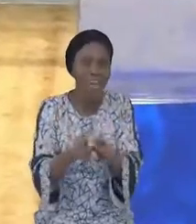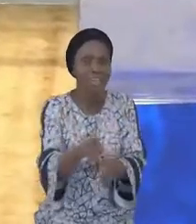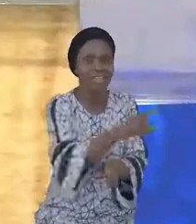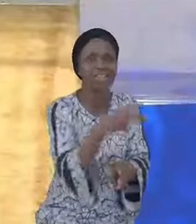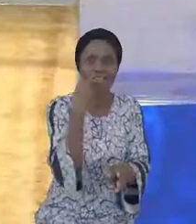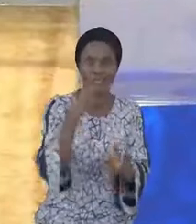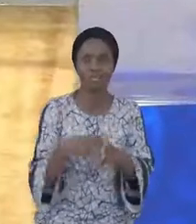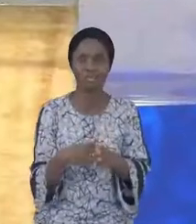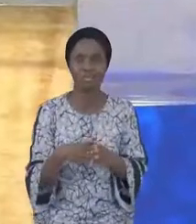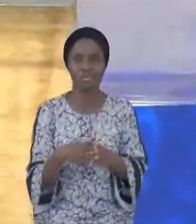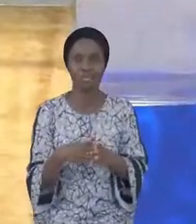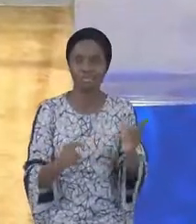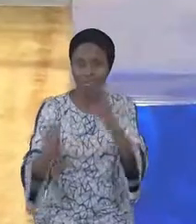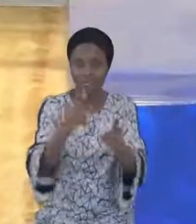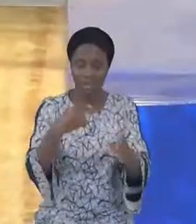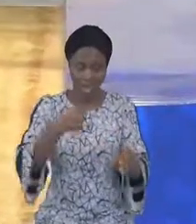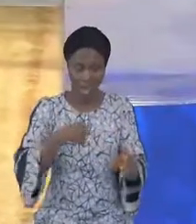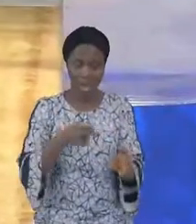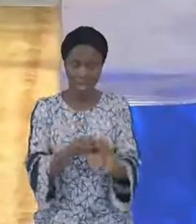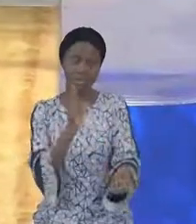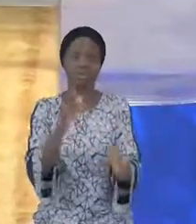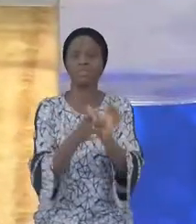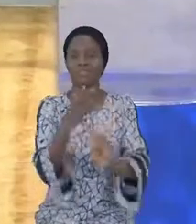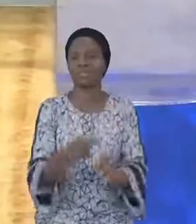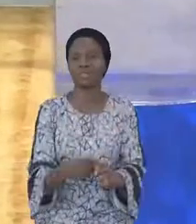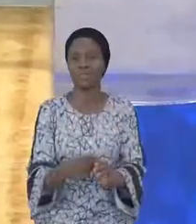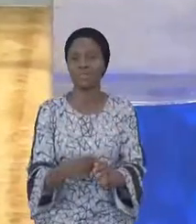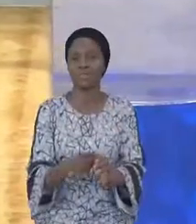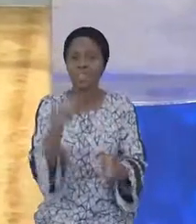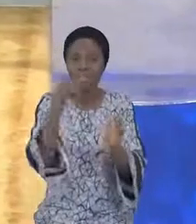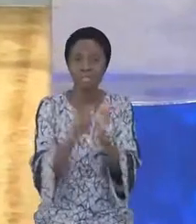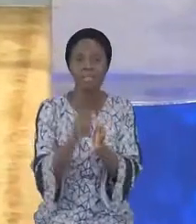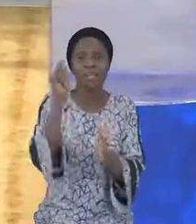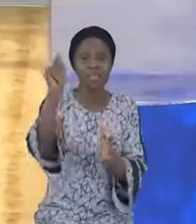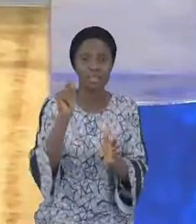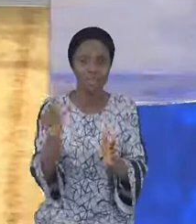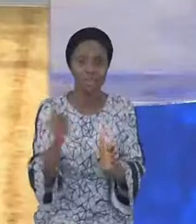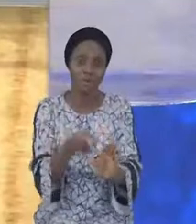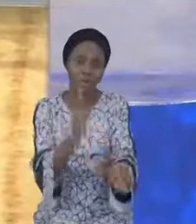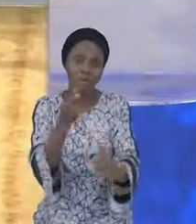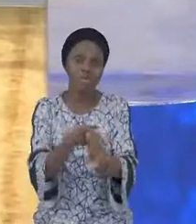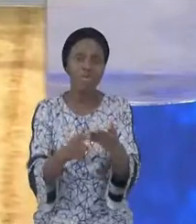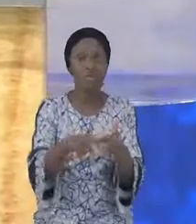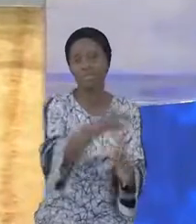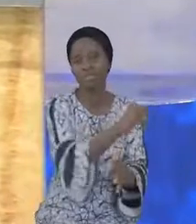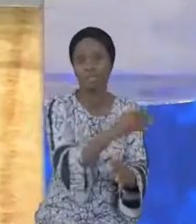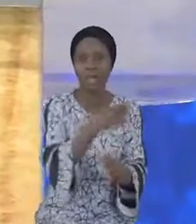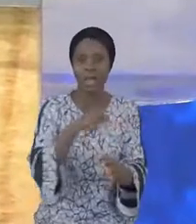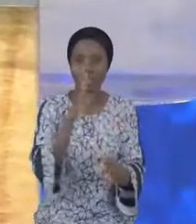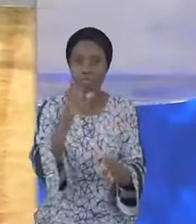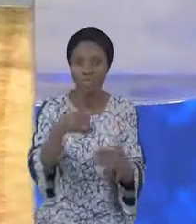Moi, je sors. Sortez du milieu d'eux et séparez-vous, dit le